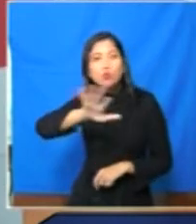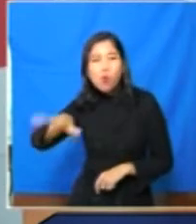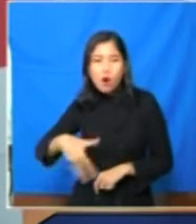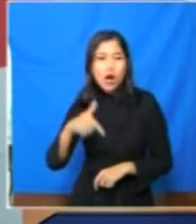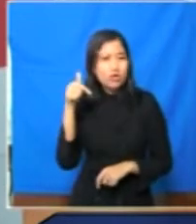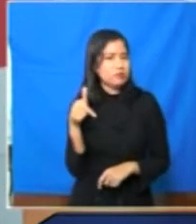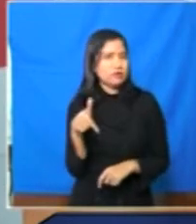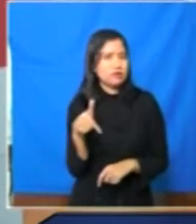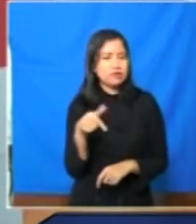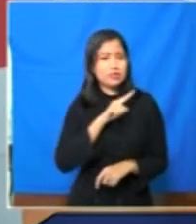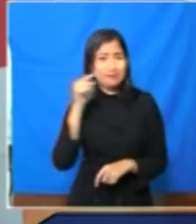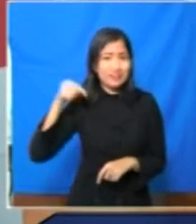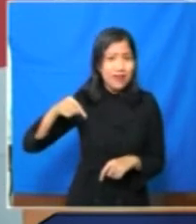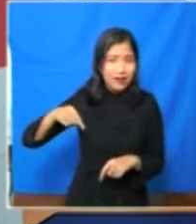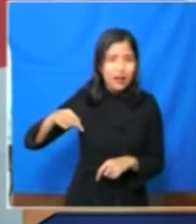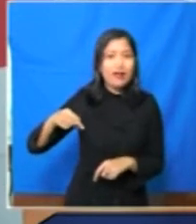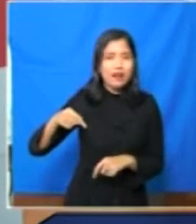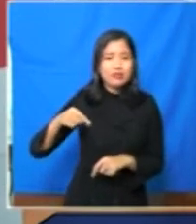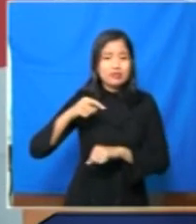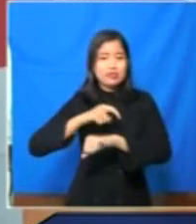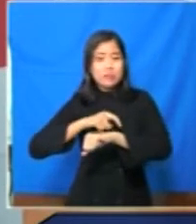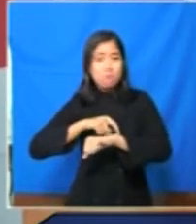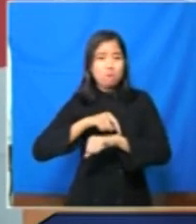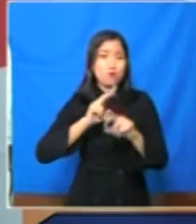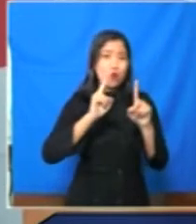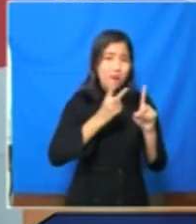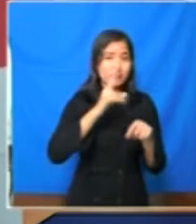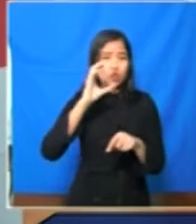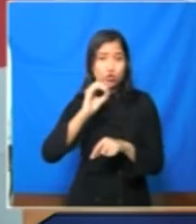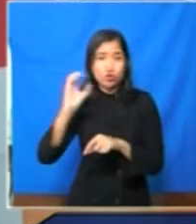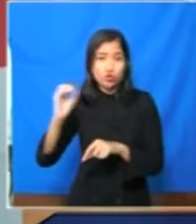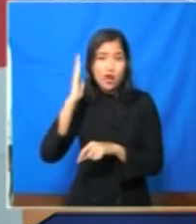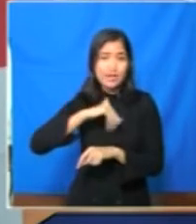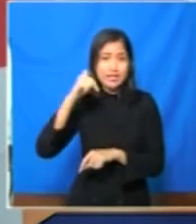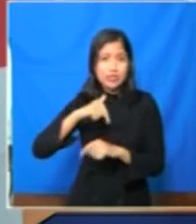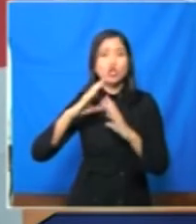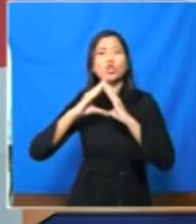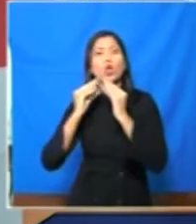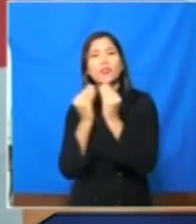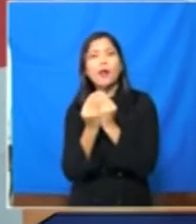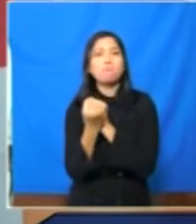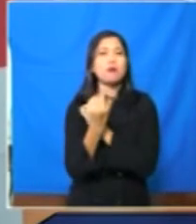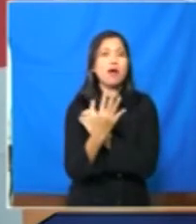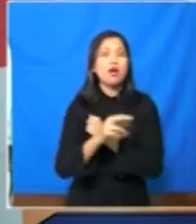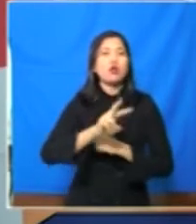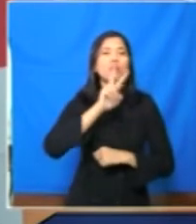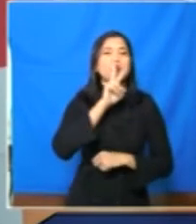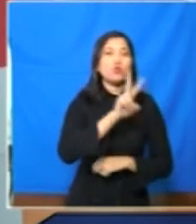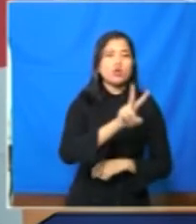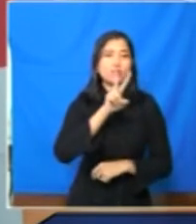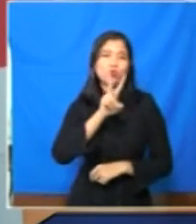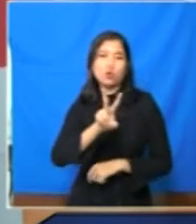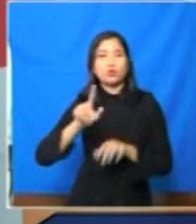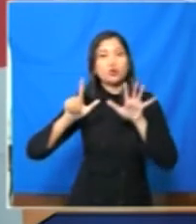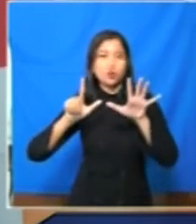sampai dengan kami melaporkan data pada pukul 1200 hari ini adalah 227